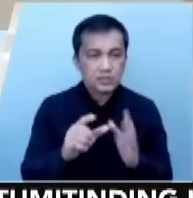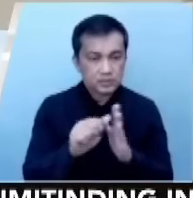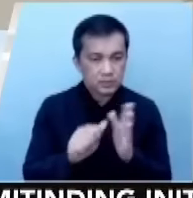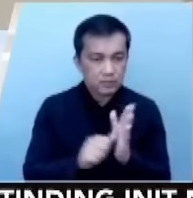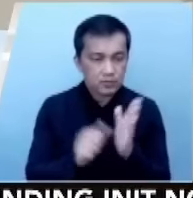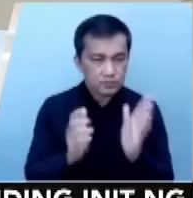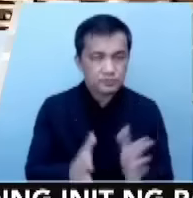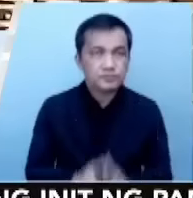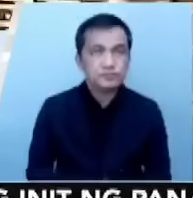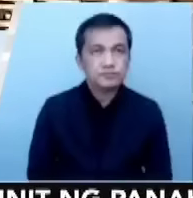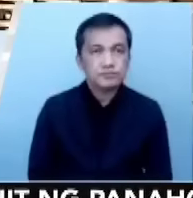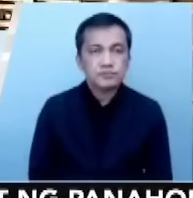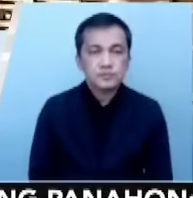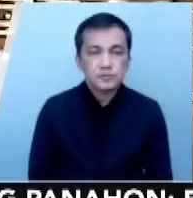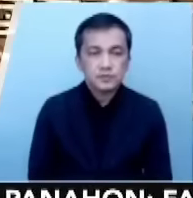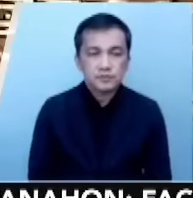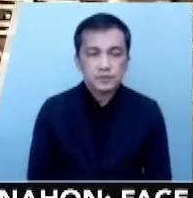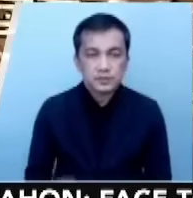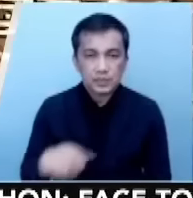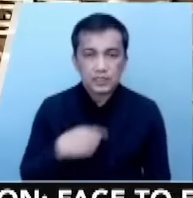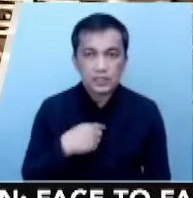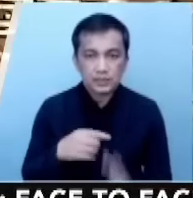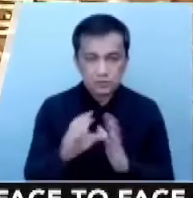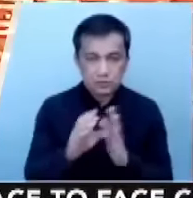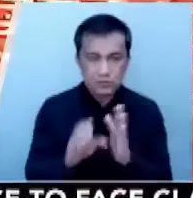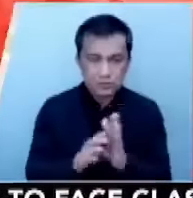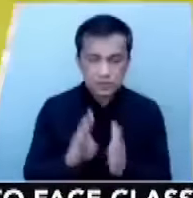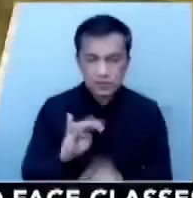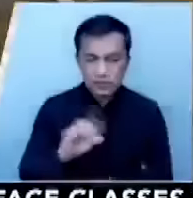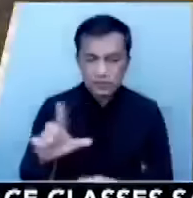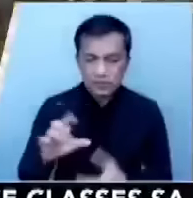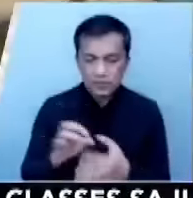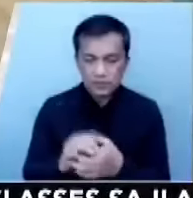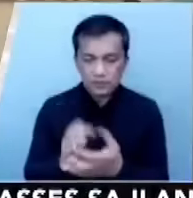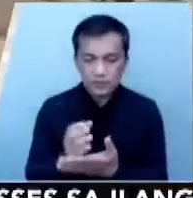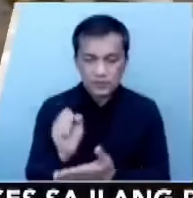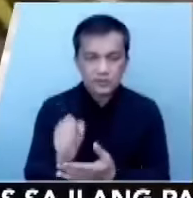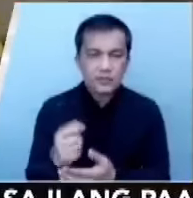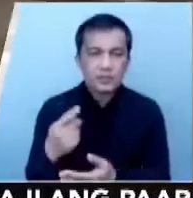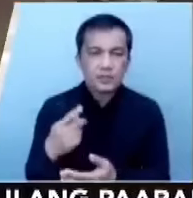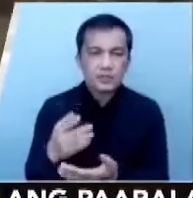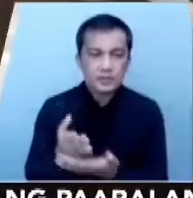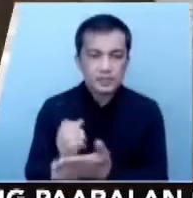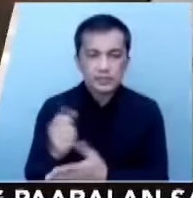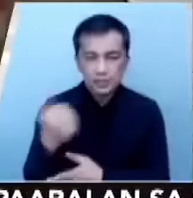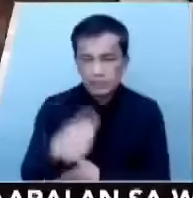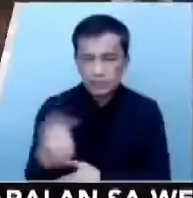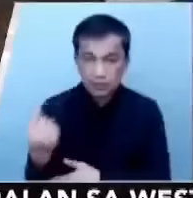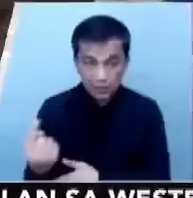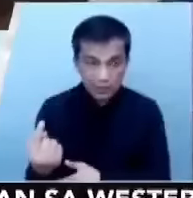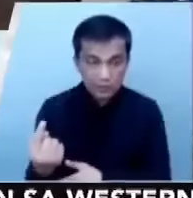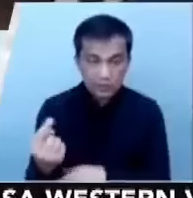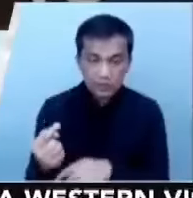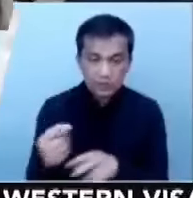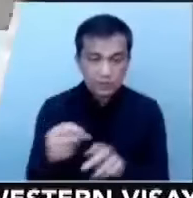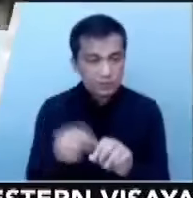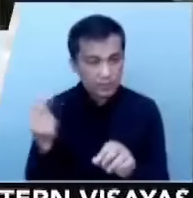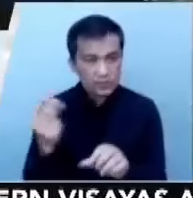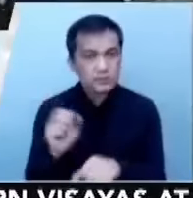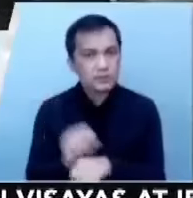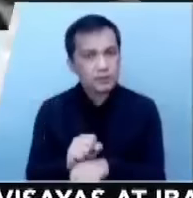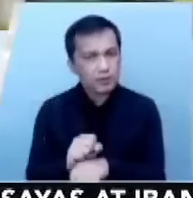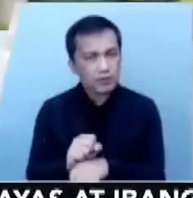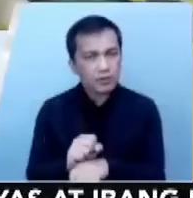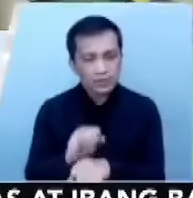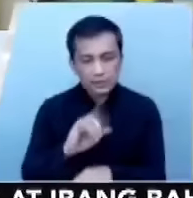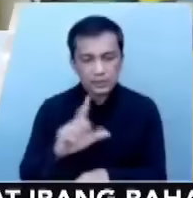ating konstitusyon, sa Bill of Rights, ay may karapatan ang sinumang tao na umalis sa kanyang trabaho. Illegal yan